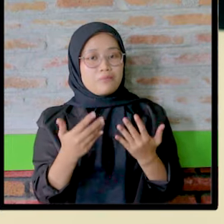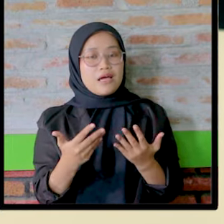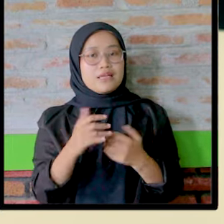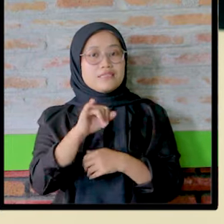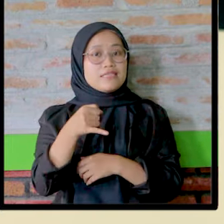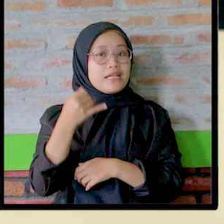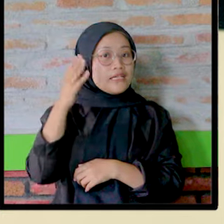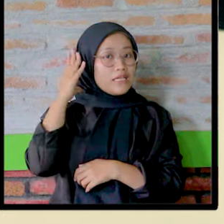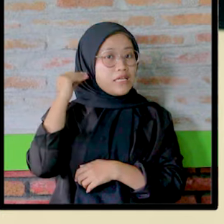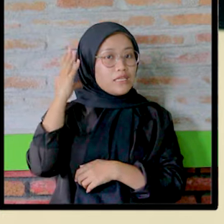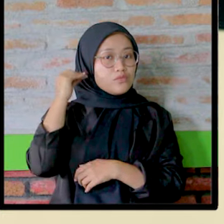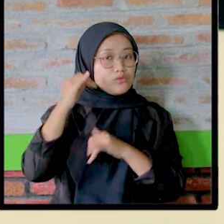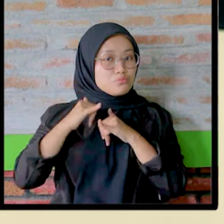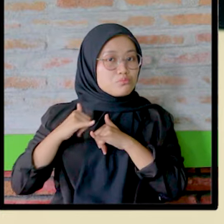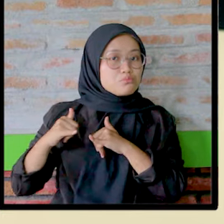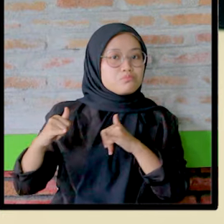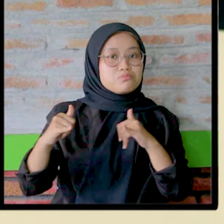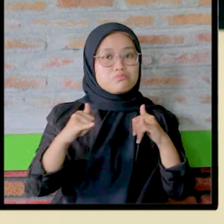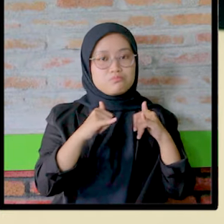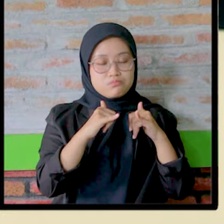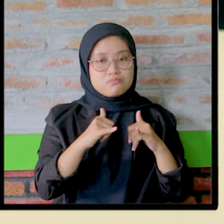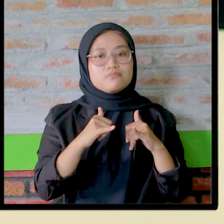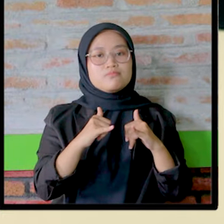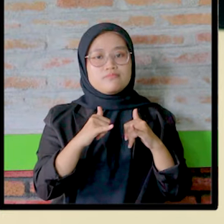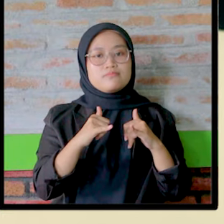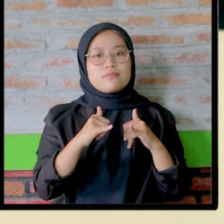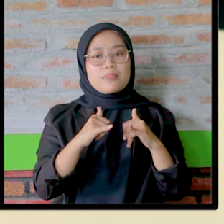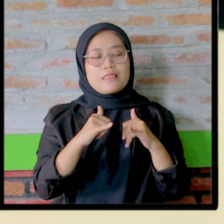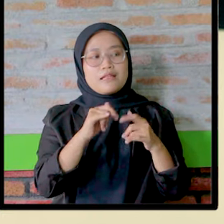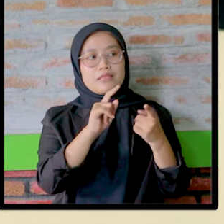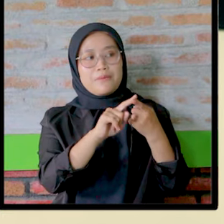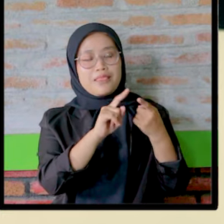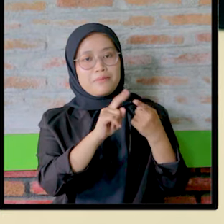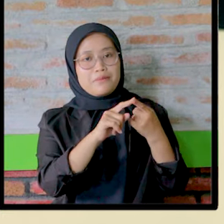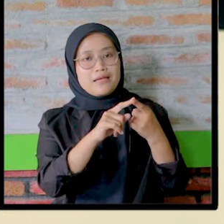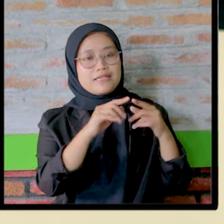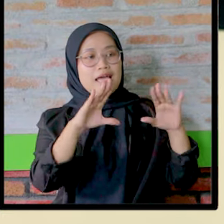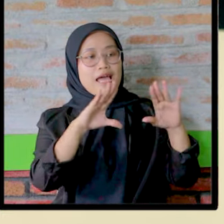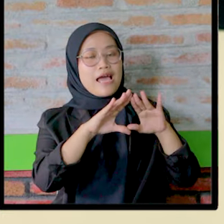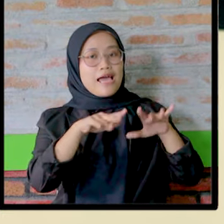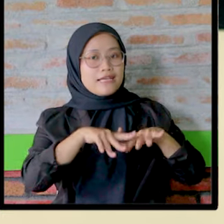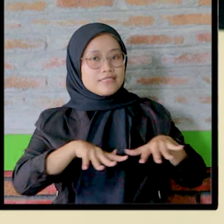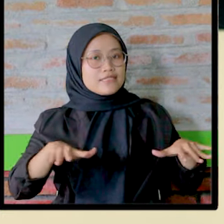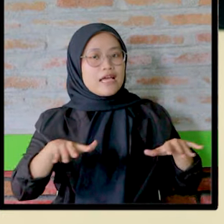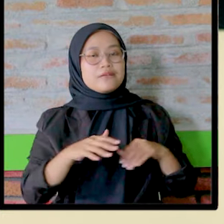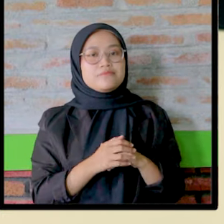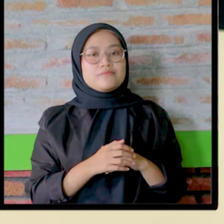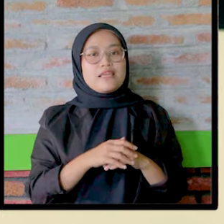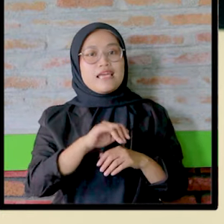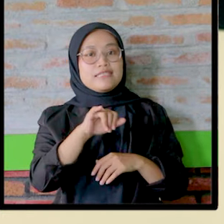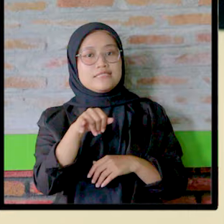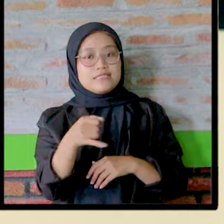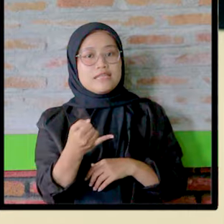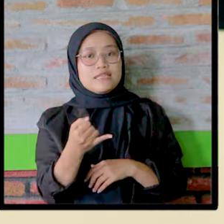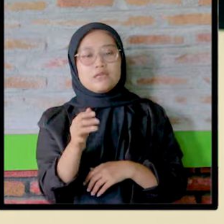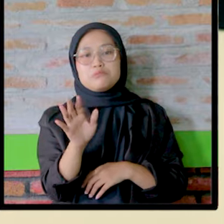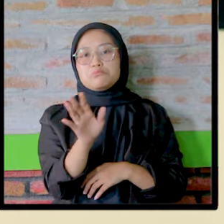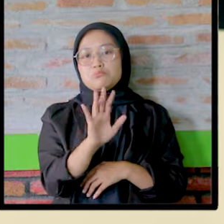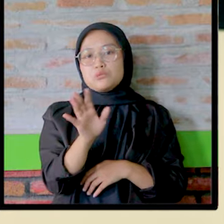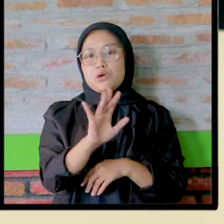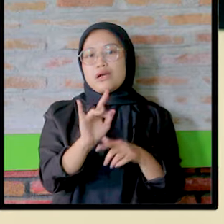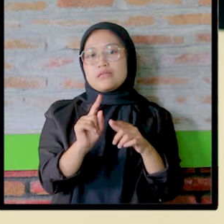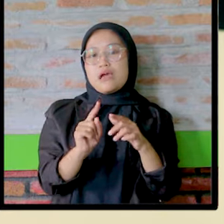isu bersama ya isu bersama di kawan-kawan Aisah sehingga tidak hanya apa namanya yang